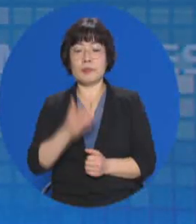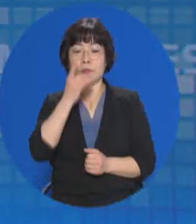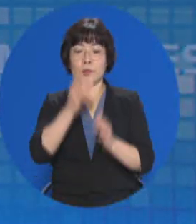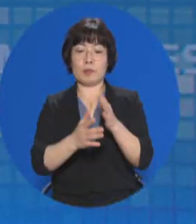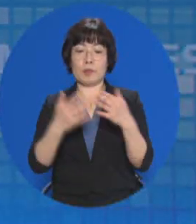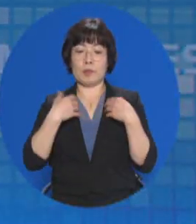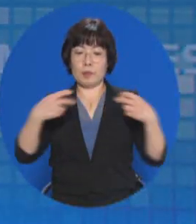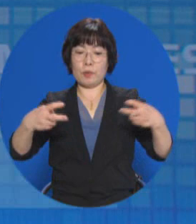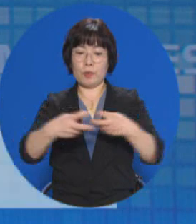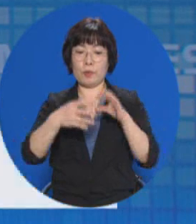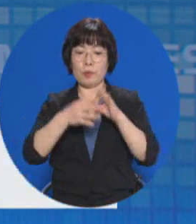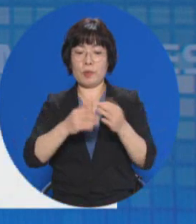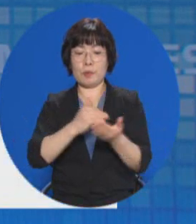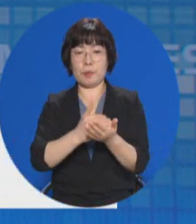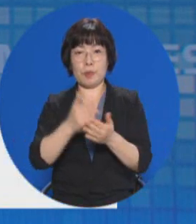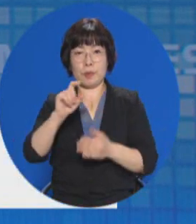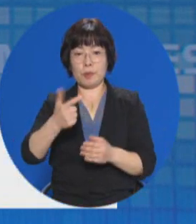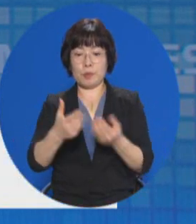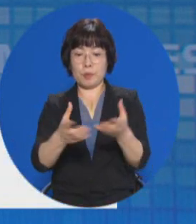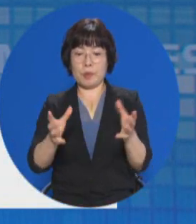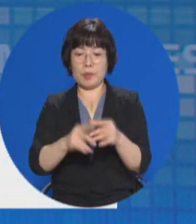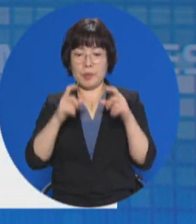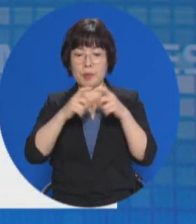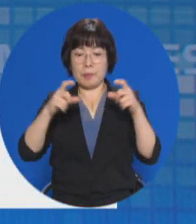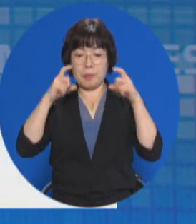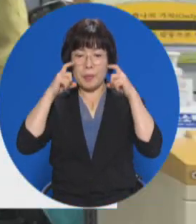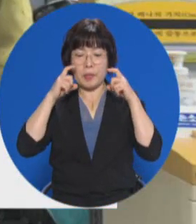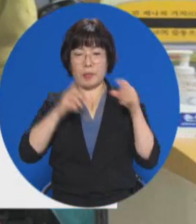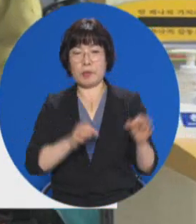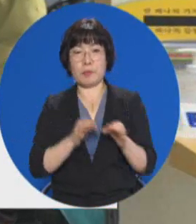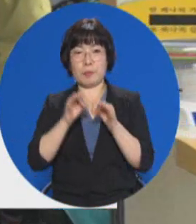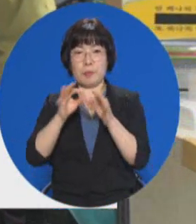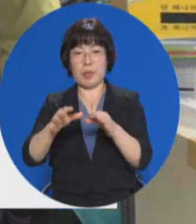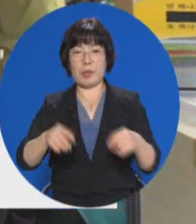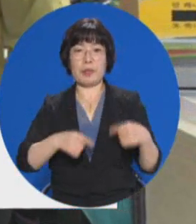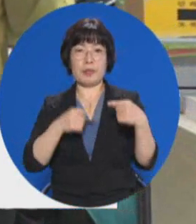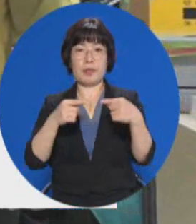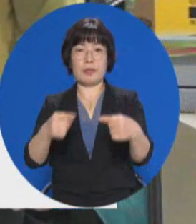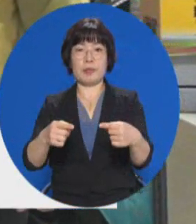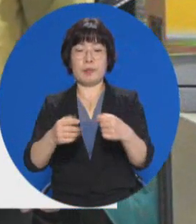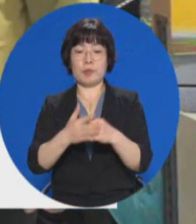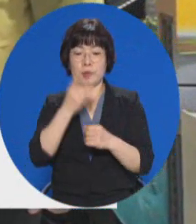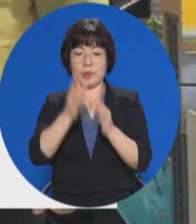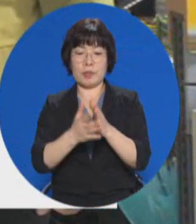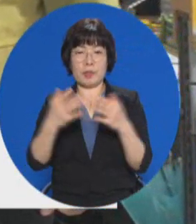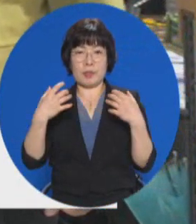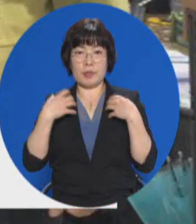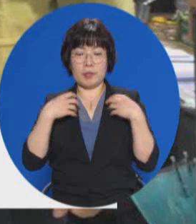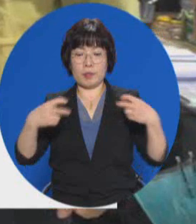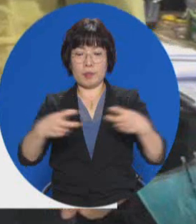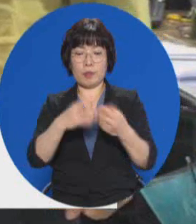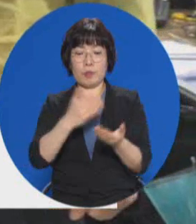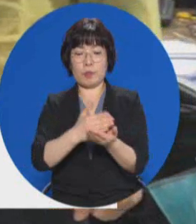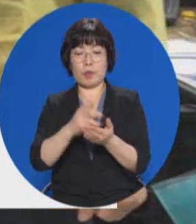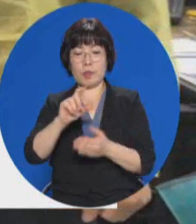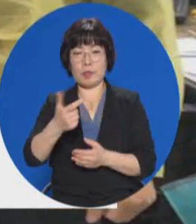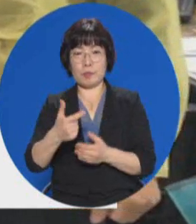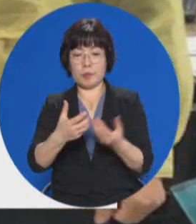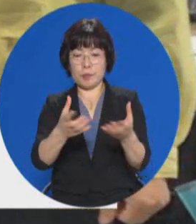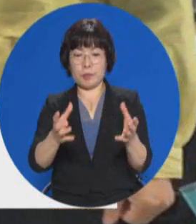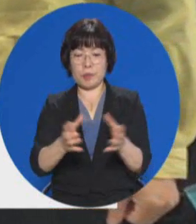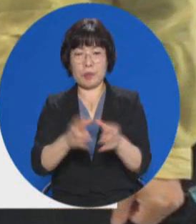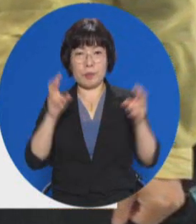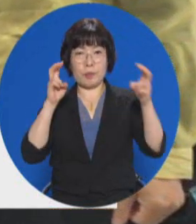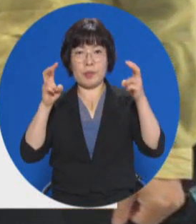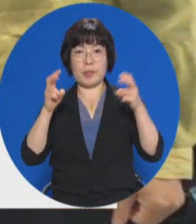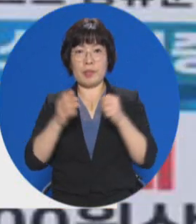순천시 교통 관련 16개 단체가 마스크 기부 운동에 동참하고 있습니다. 순천시는 교통 관련 16개 기업